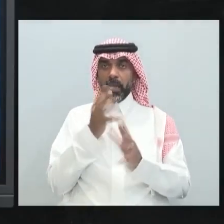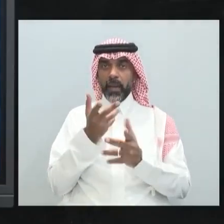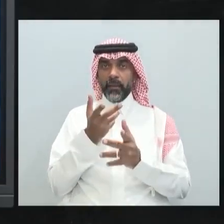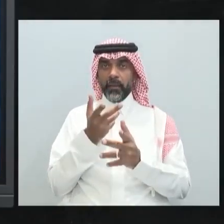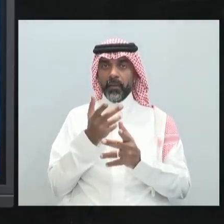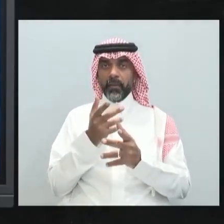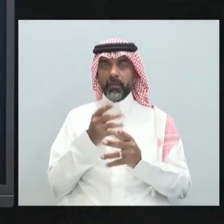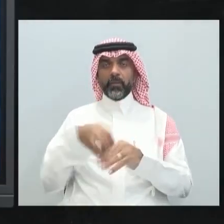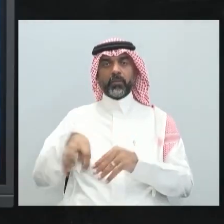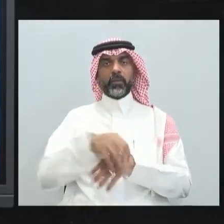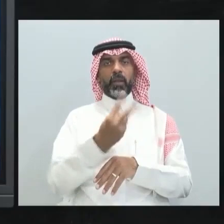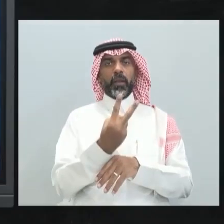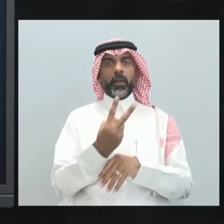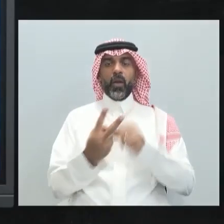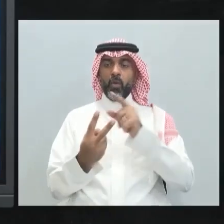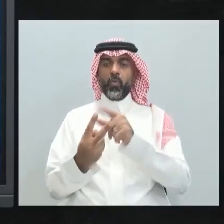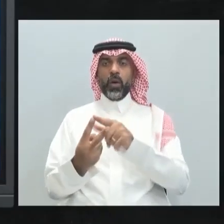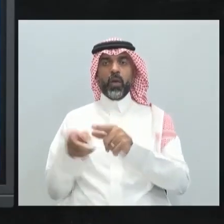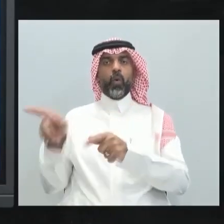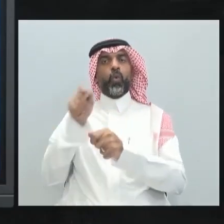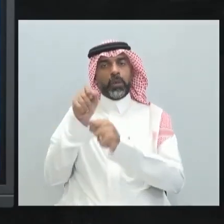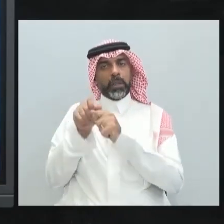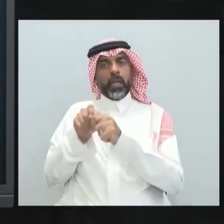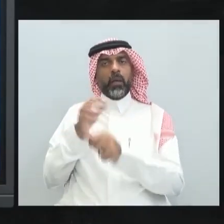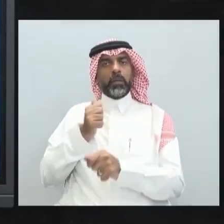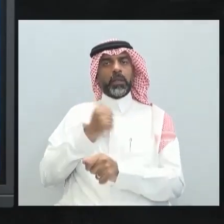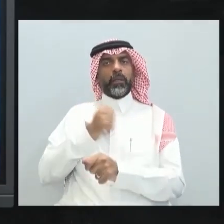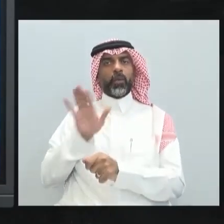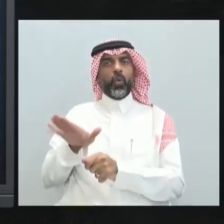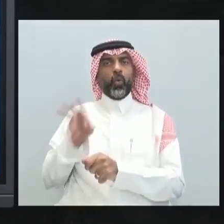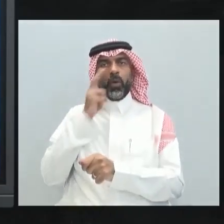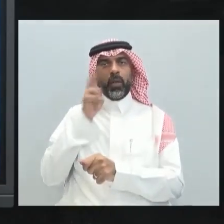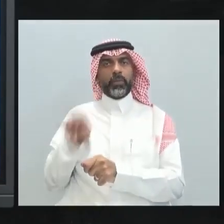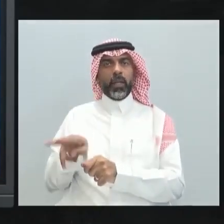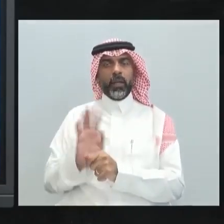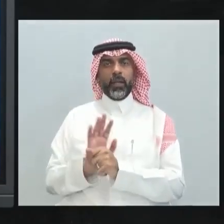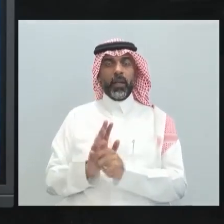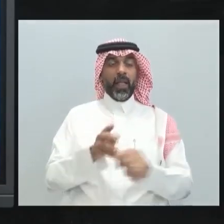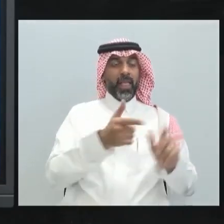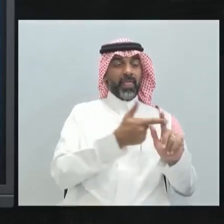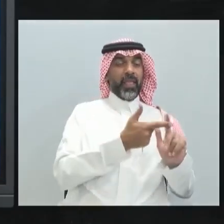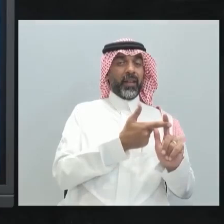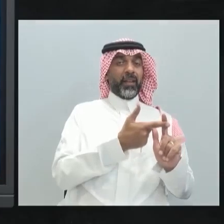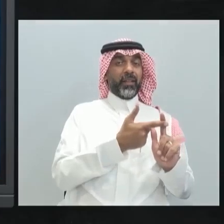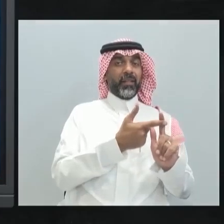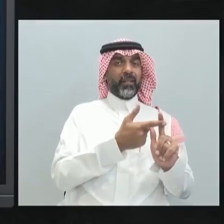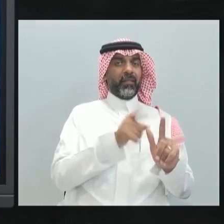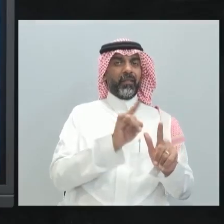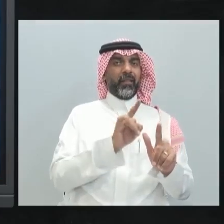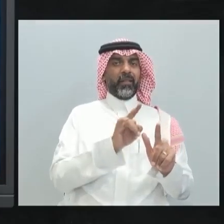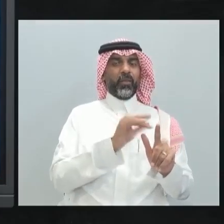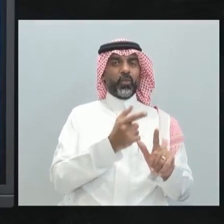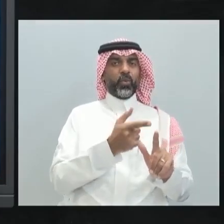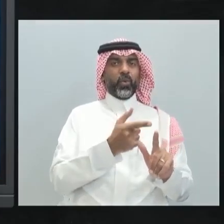ان نصنف الى ذاتيه التغذي بمعنى تصنع غذائها بنفسها والشق الاخر القسم الاخر غير ذاتيه التغذي هذه